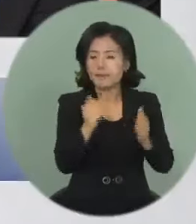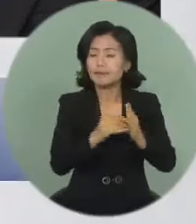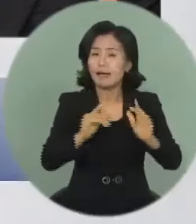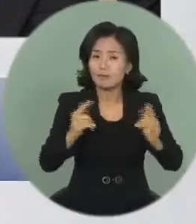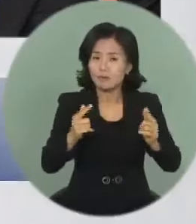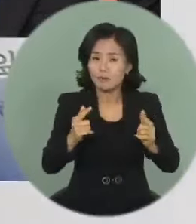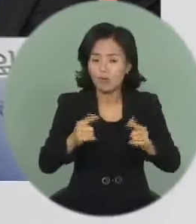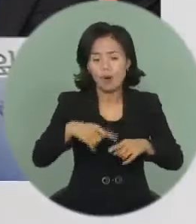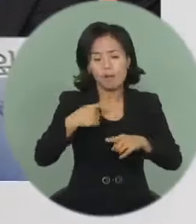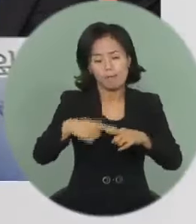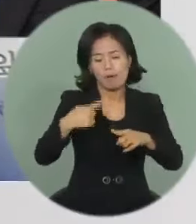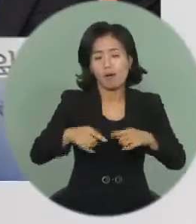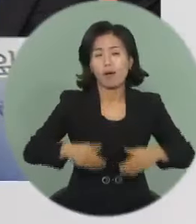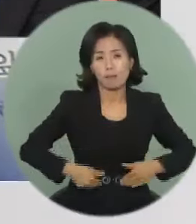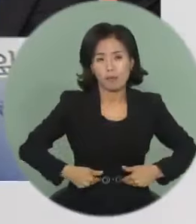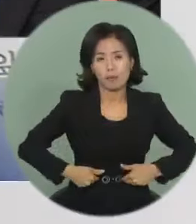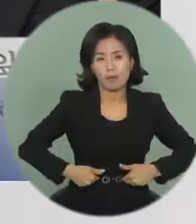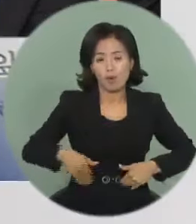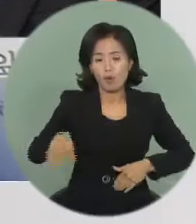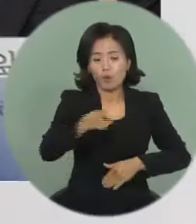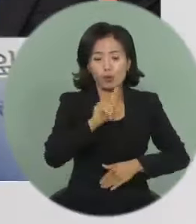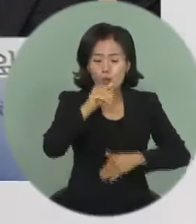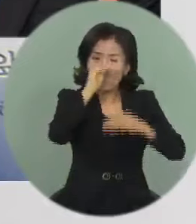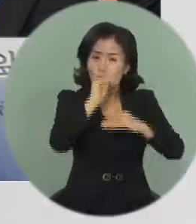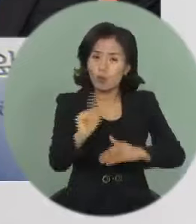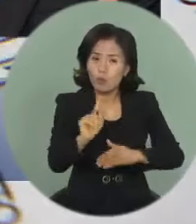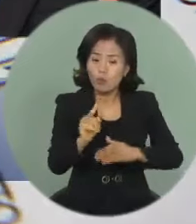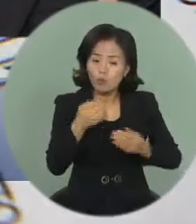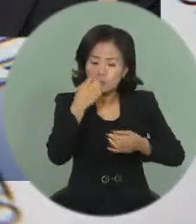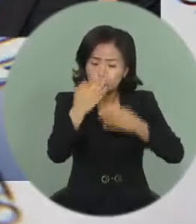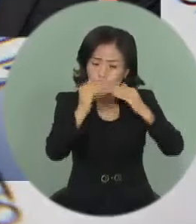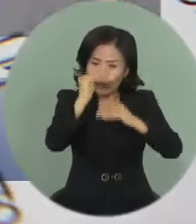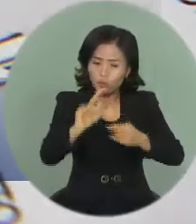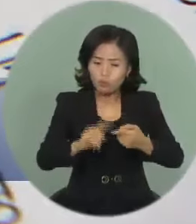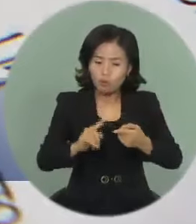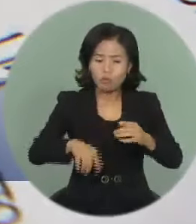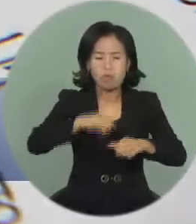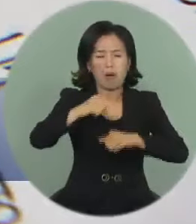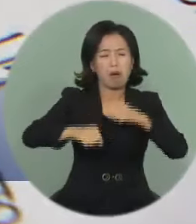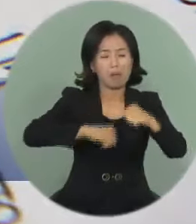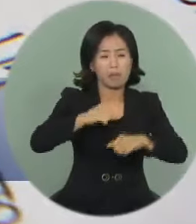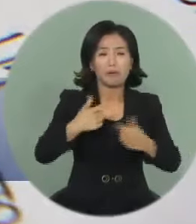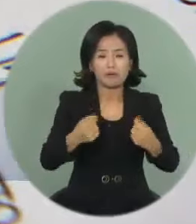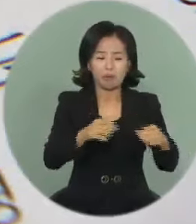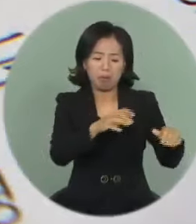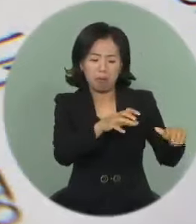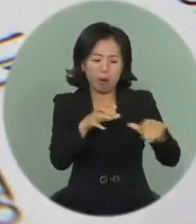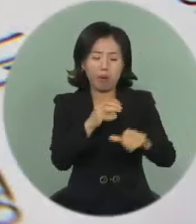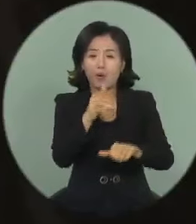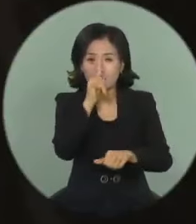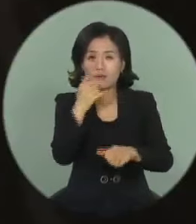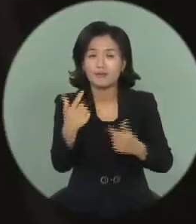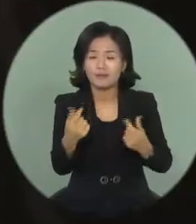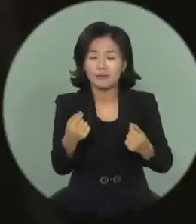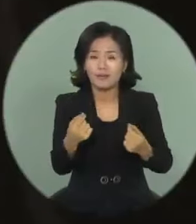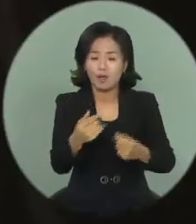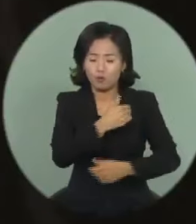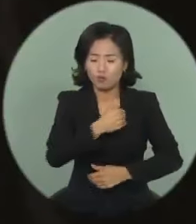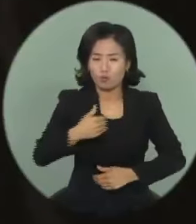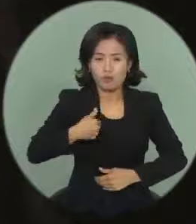아니라 판단해 줘야죠 현재 우리 보 는 진술조사를 너무 무차별적으로 인용하고 있고